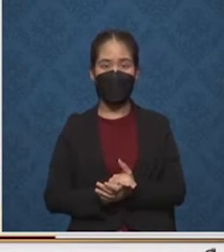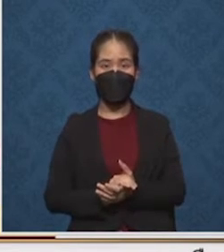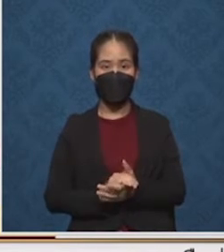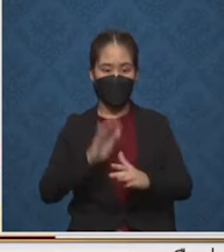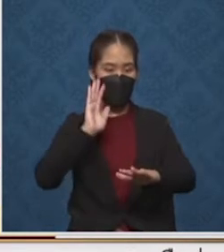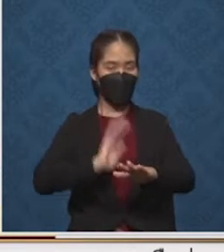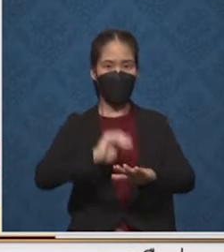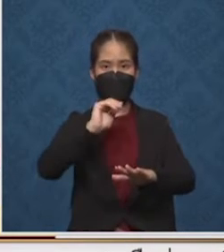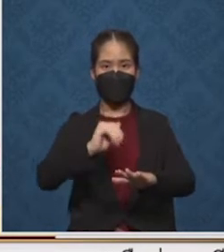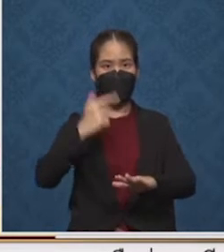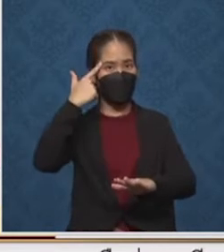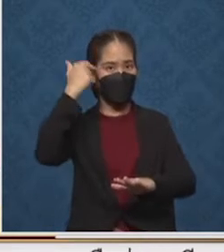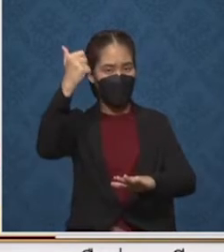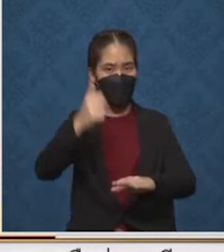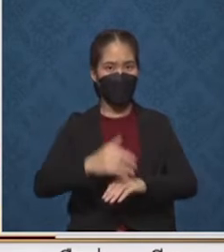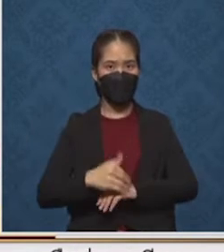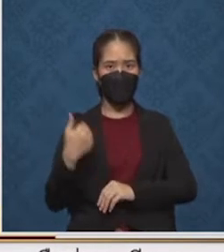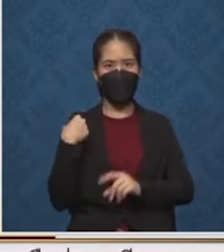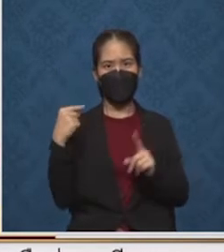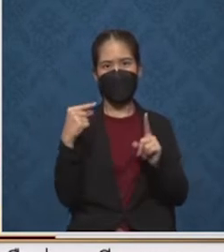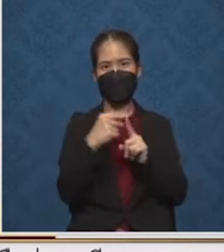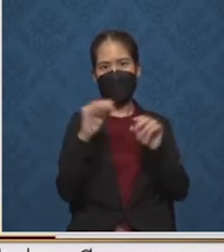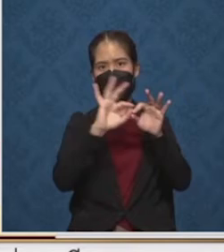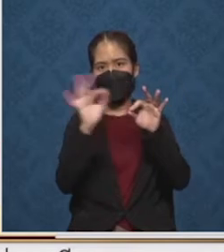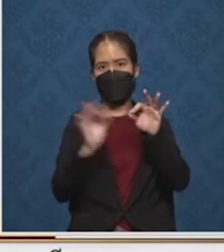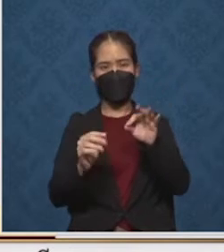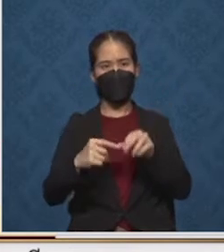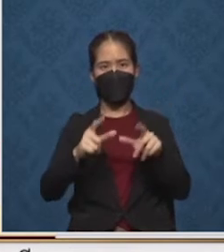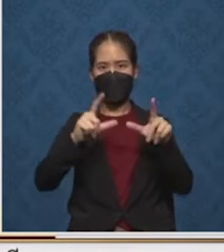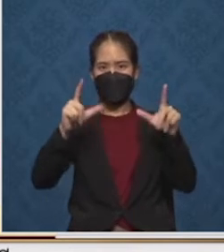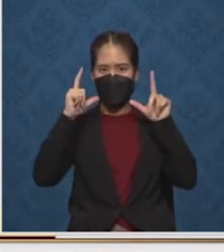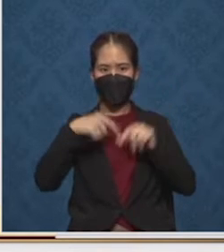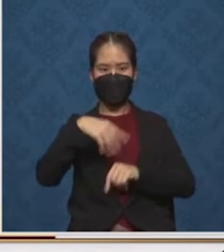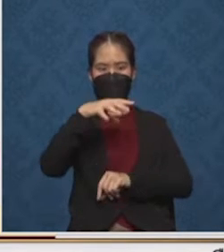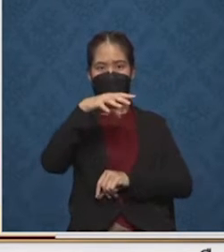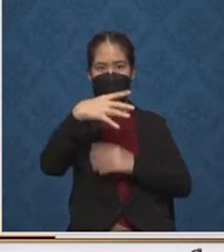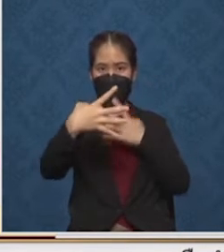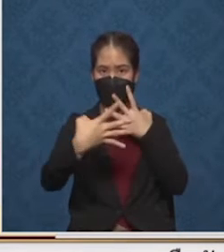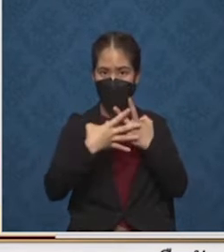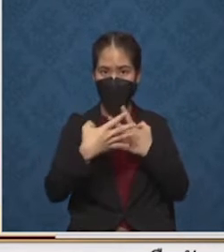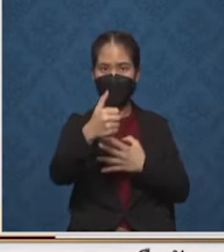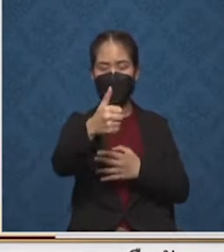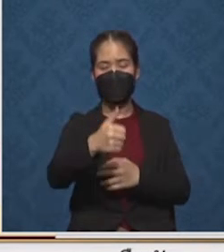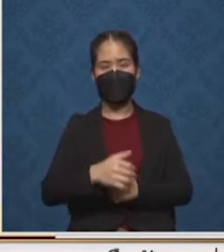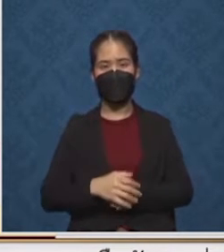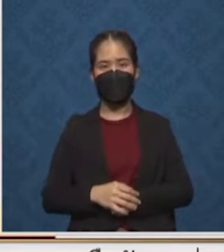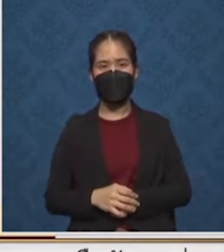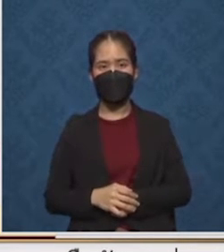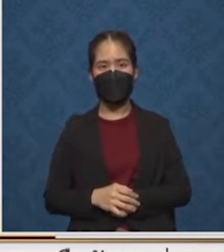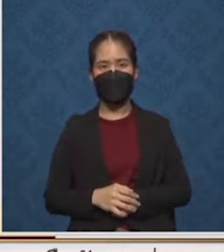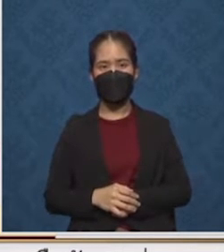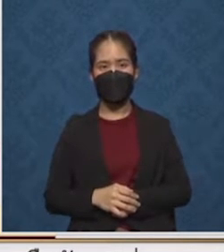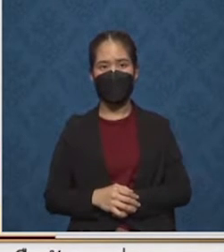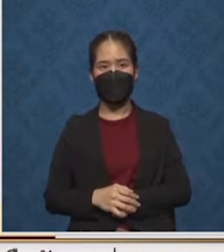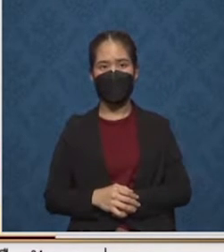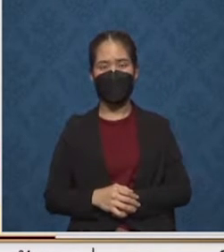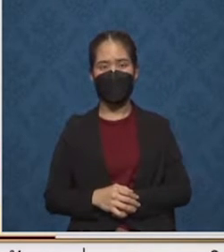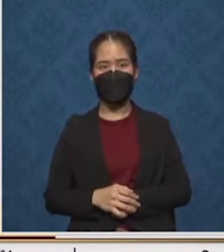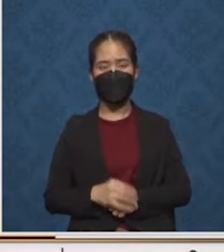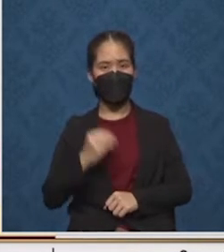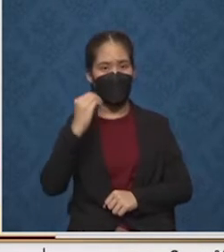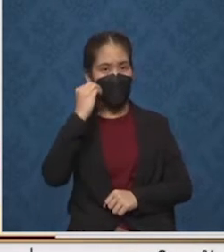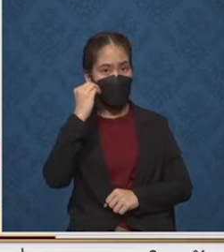ครับมันเป็นค่อยคำที่ฮิตมากที่จะเอาพลเอกประยุทธ์เข้าคุกthe home Use